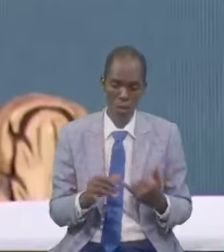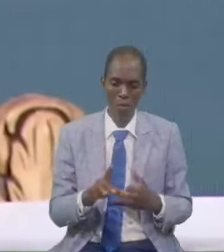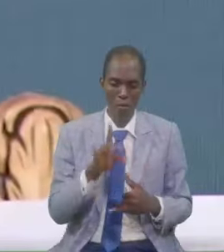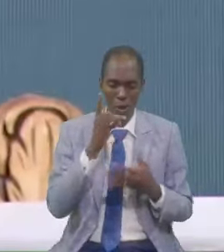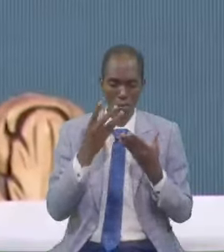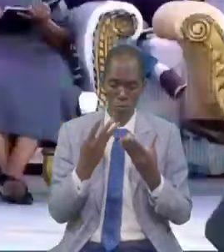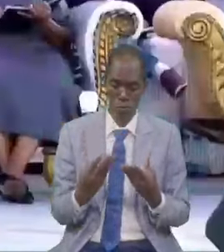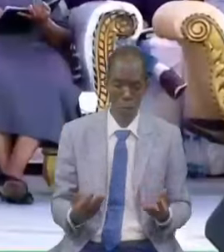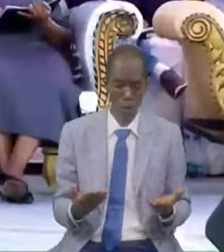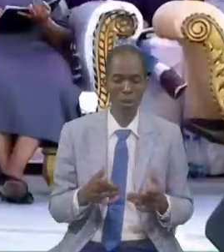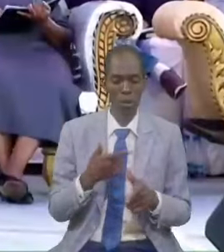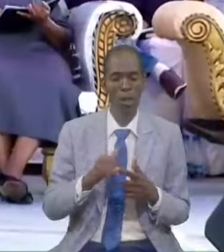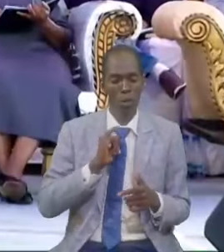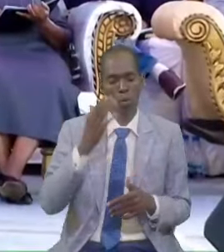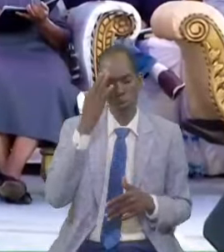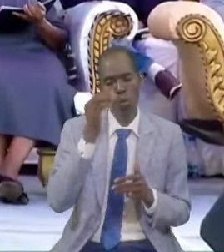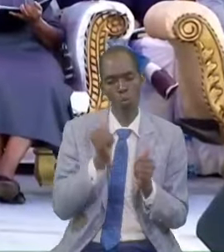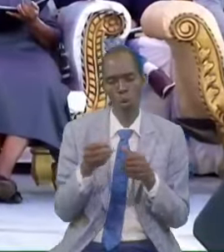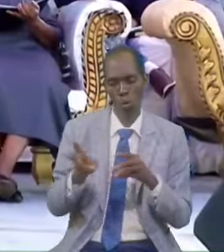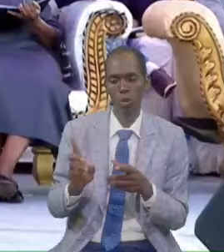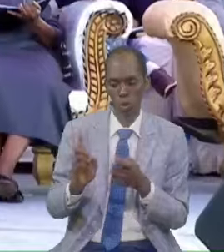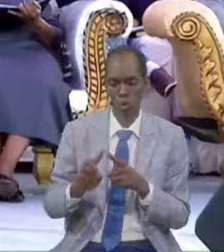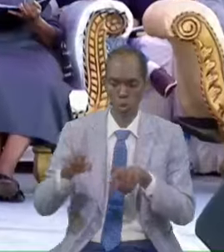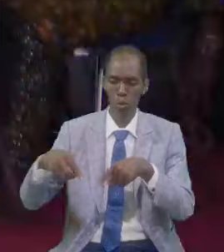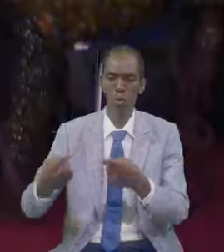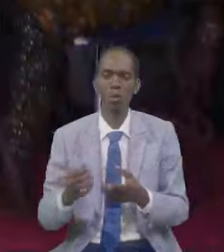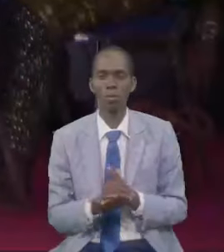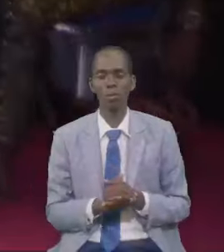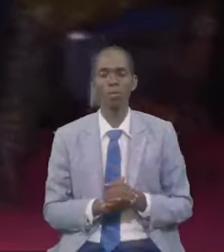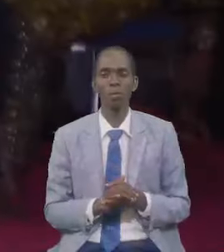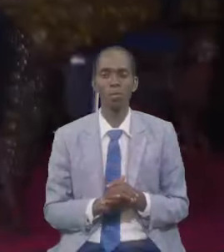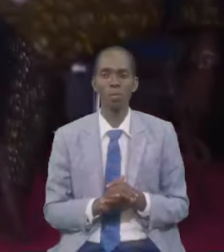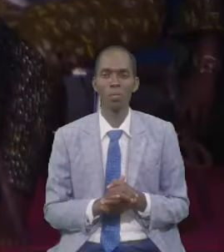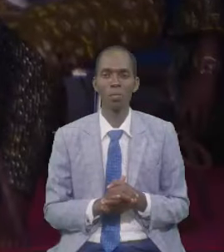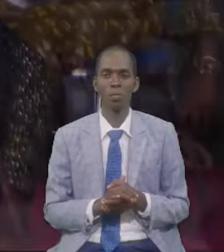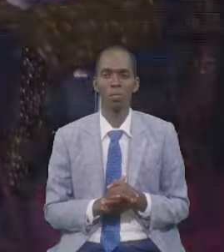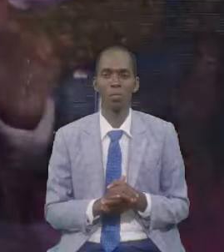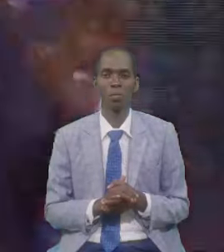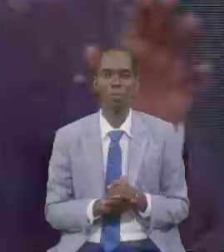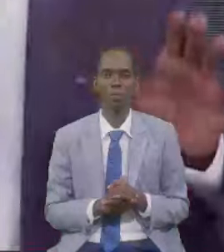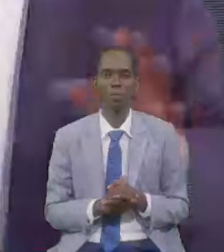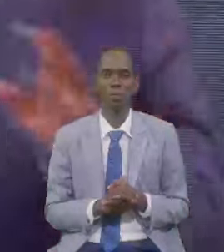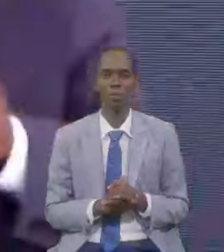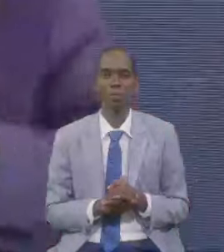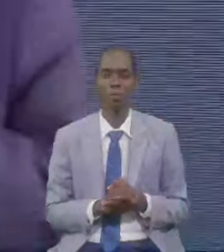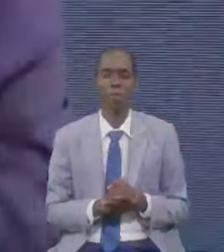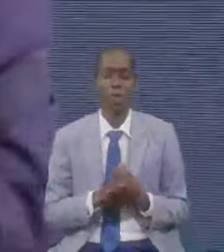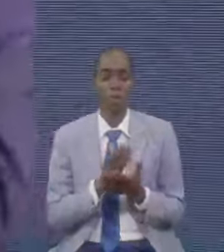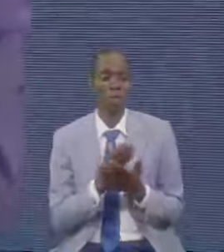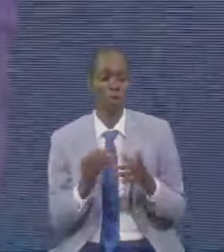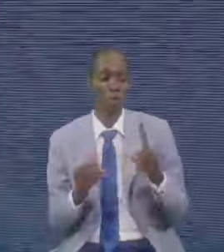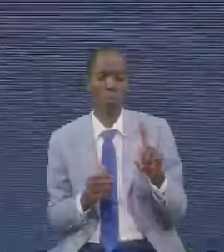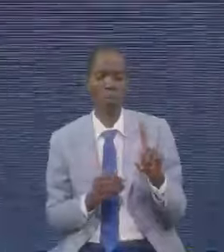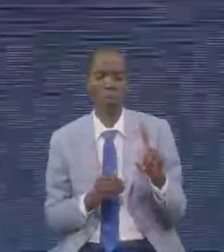go. ఎవరైతే స్నేహితులుగా ఉండగోరుతున్నారో వారి జీవిత గమన దిశను బట్టి మనం ఎంపిక చేసుకోవాలి. Somebody